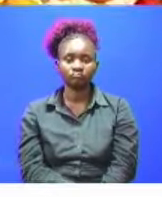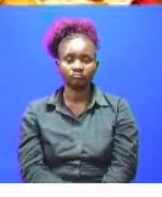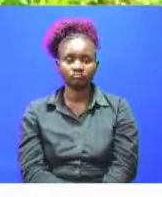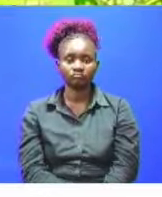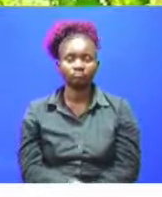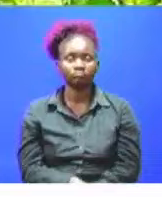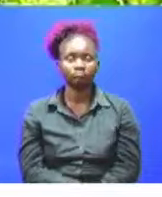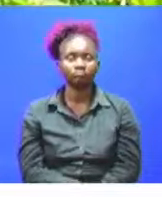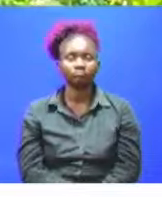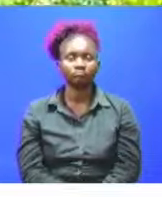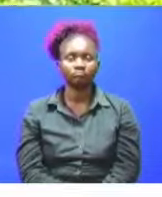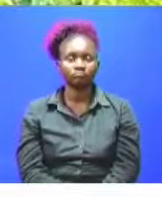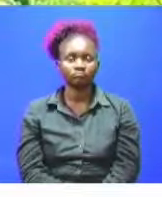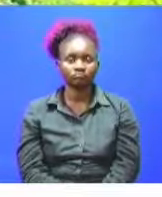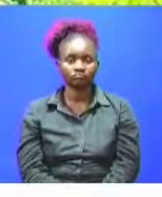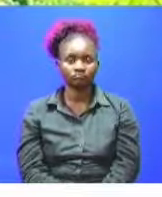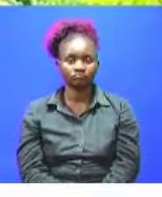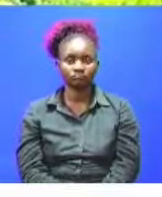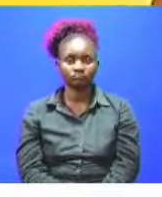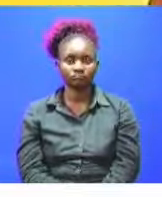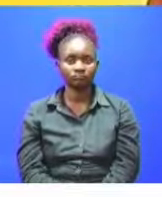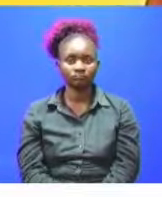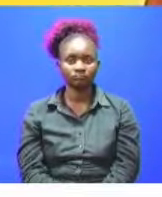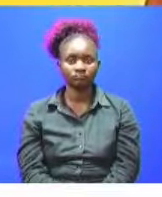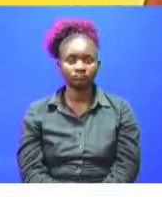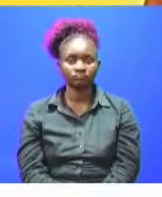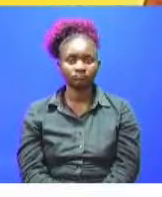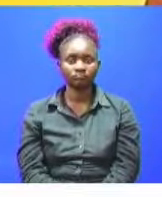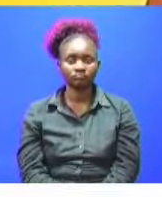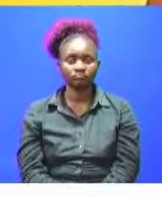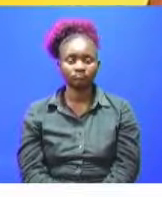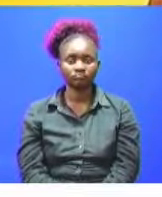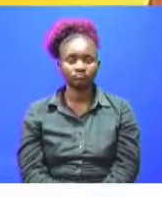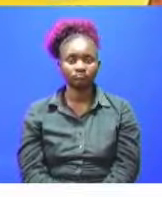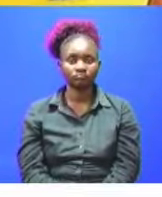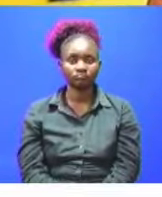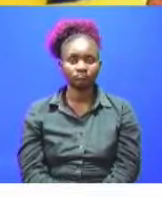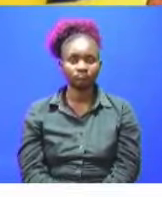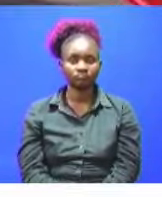meye county ya Kisii eritaliane ndipon asanya